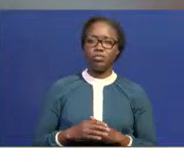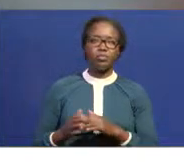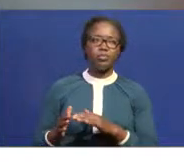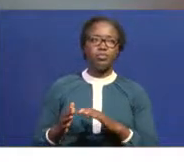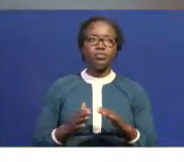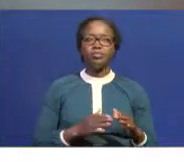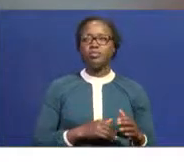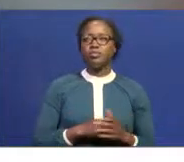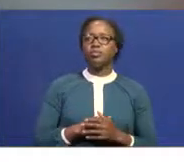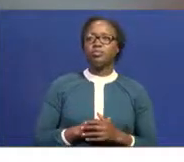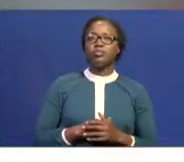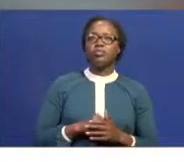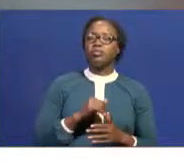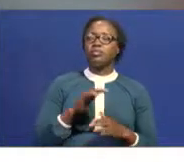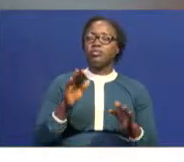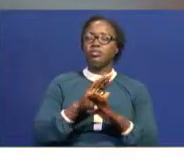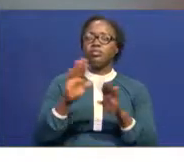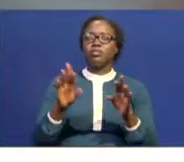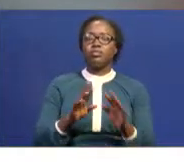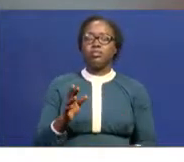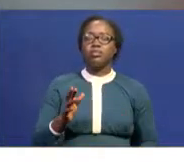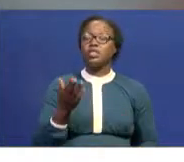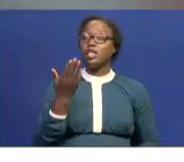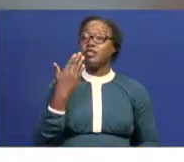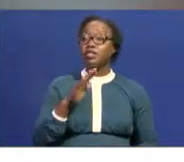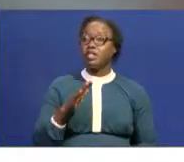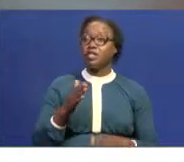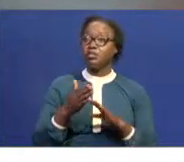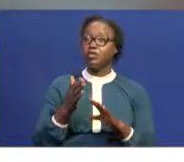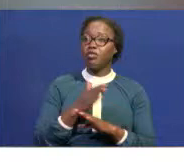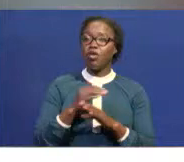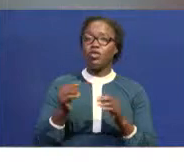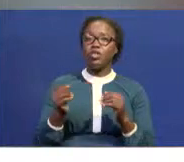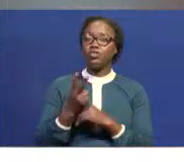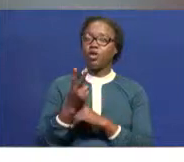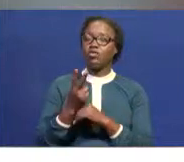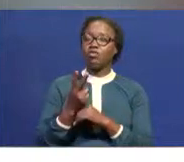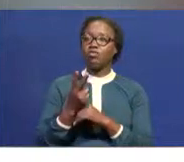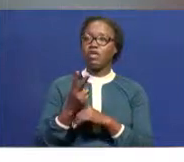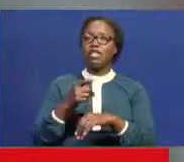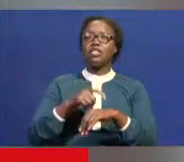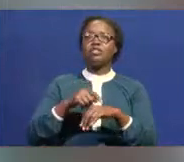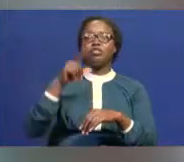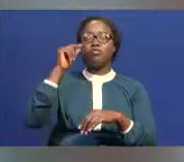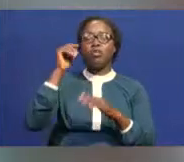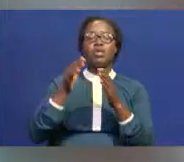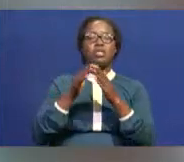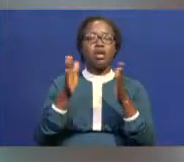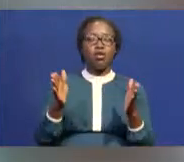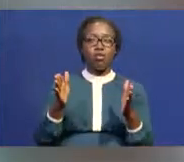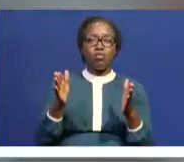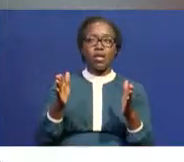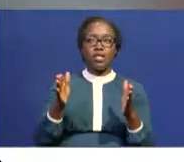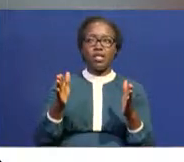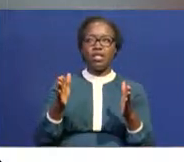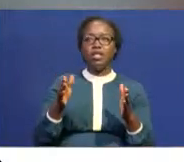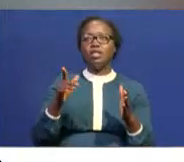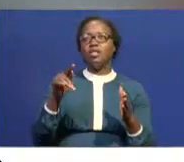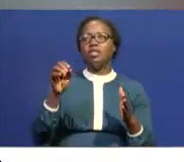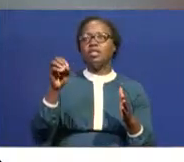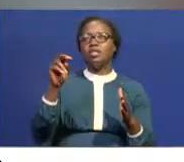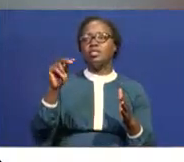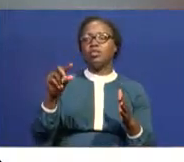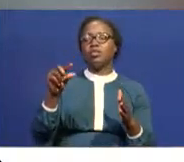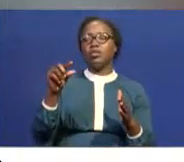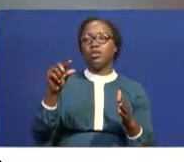Tukisonga mbele ni kwamba maandalizi yote yamekamilika kabla ya kuandaliwa kwa makala ya 12 ya kimataifa ya Mombasa Open ya Tong El Modo